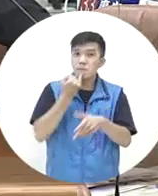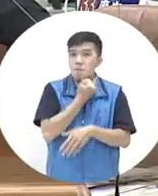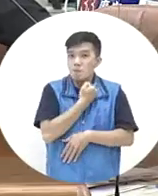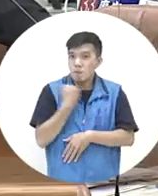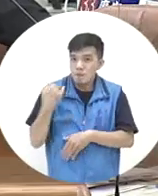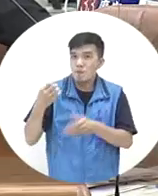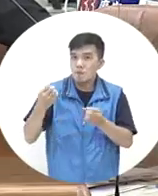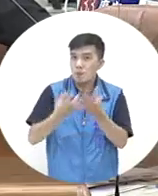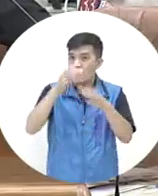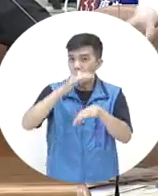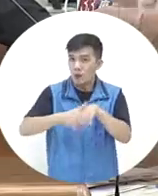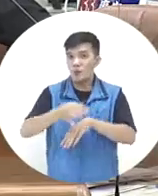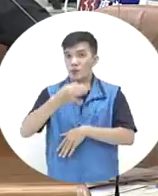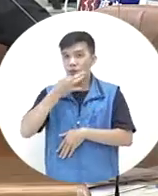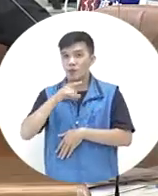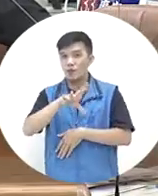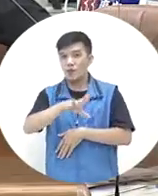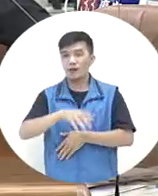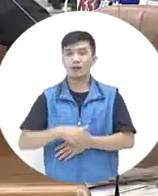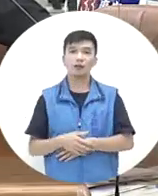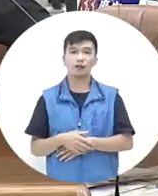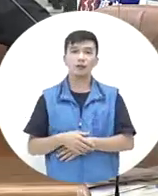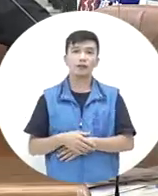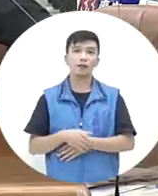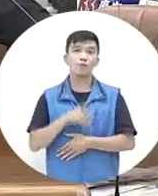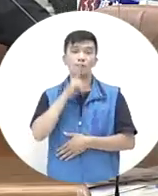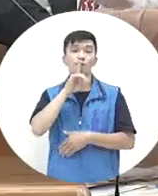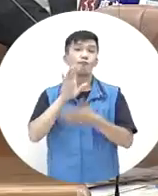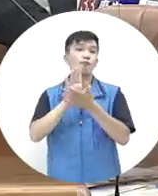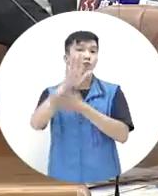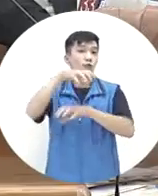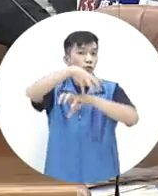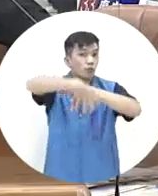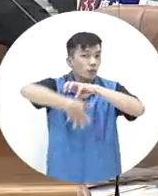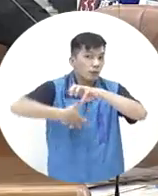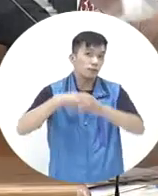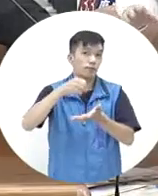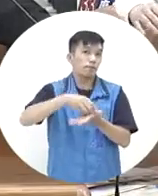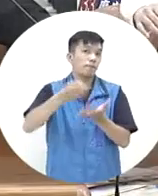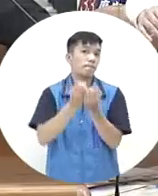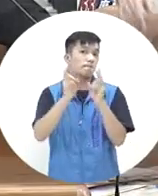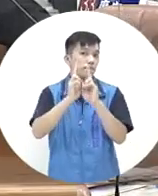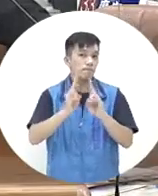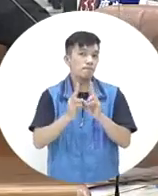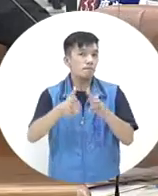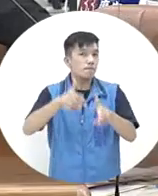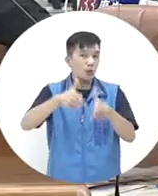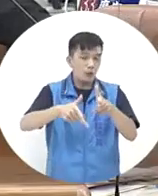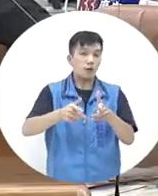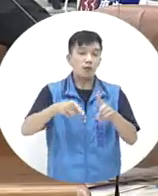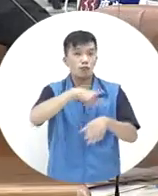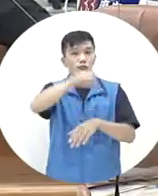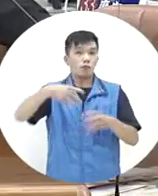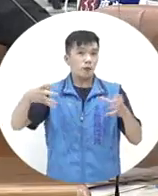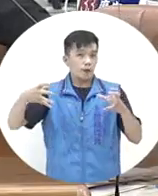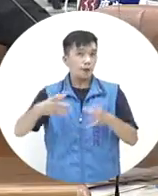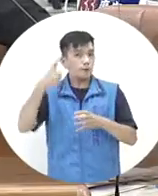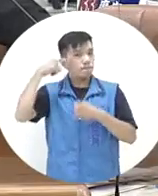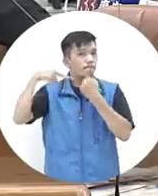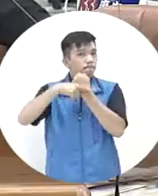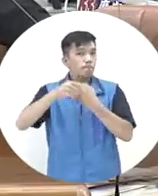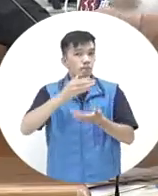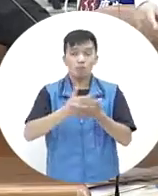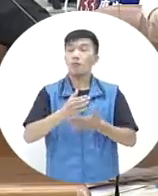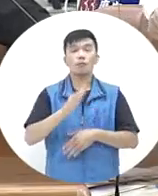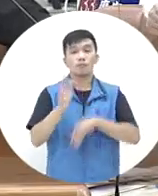迈过来去投诶，吼！未来面对全世界所有的核能电厂，我们都要共同去面对。我现在就问你核四，我现在就问你核